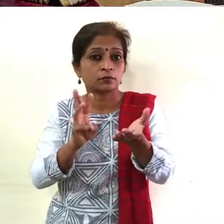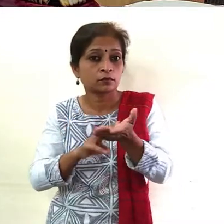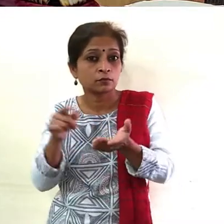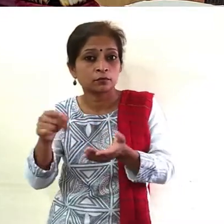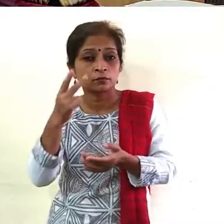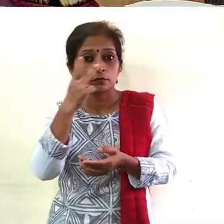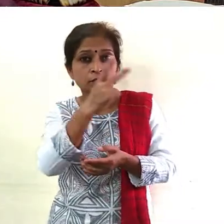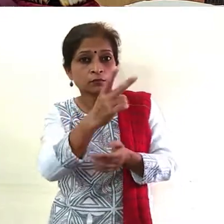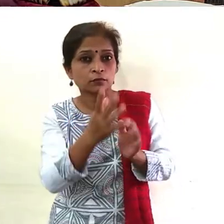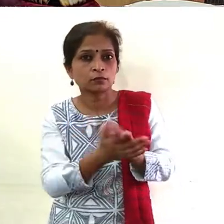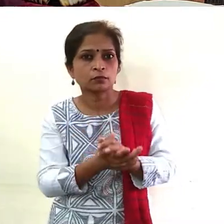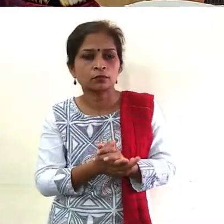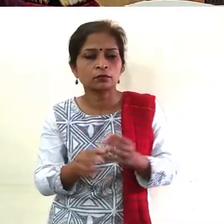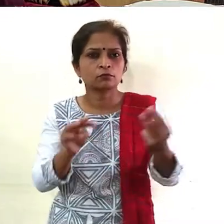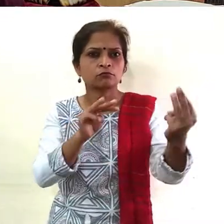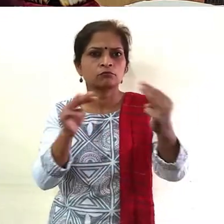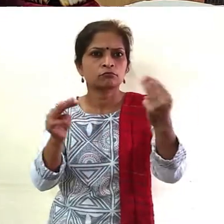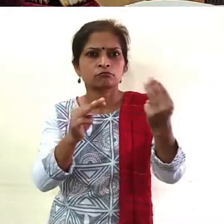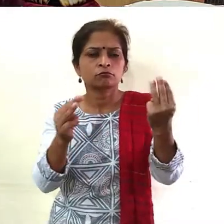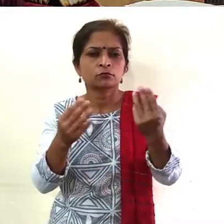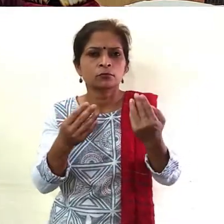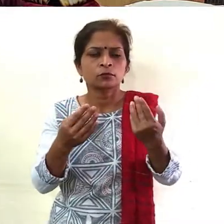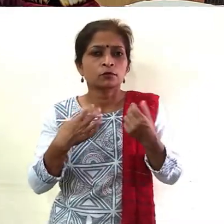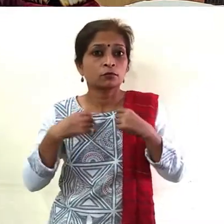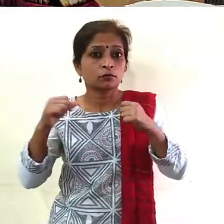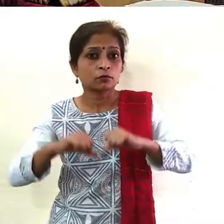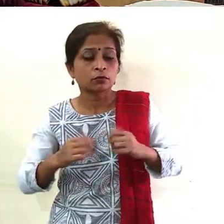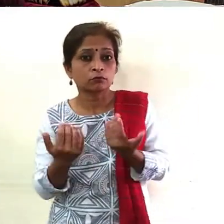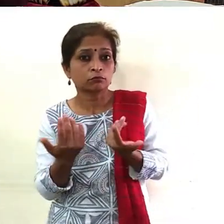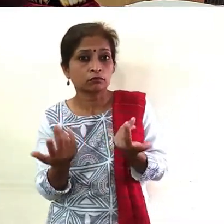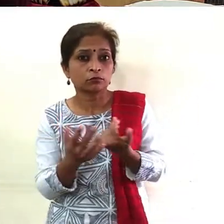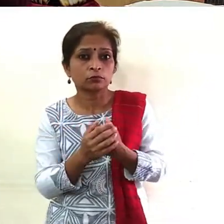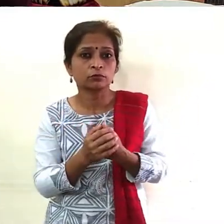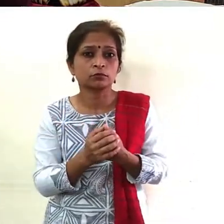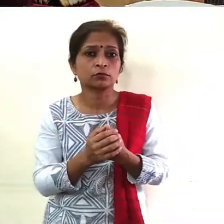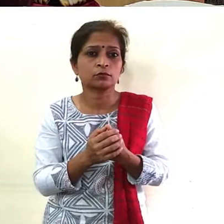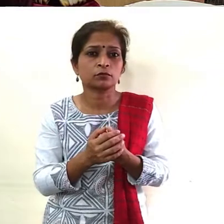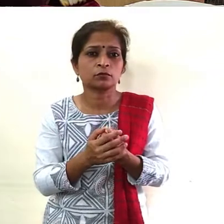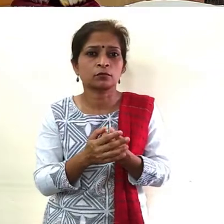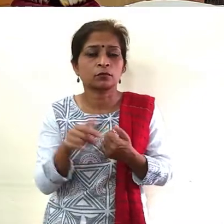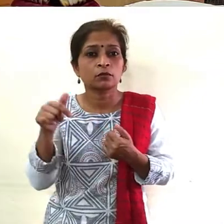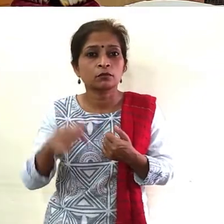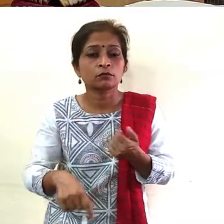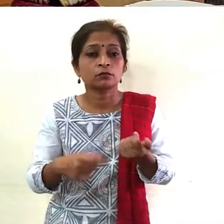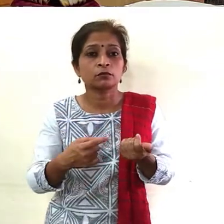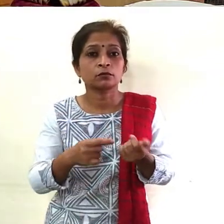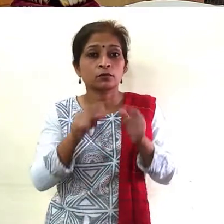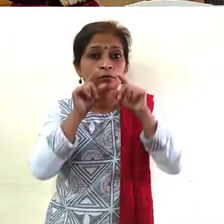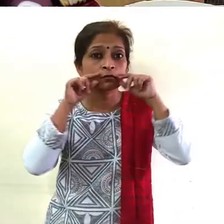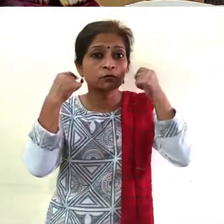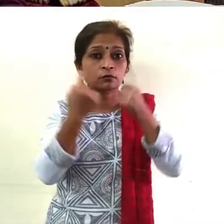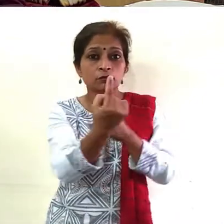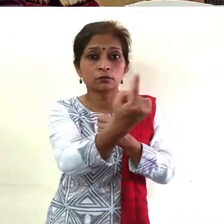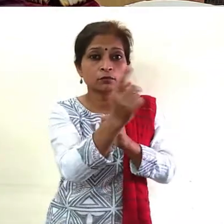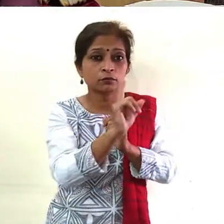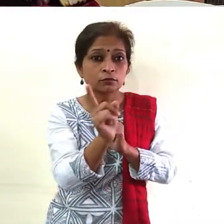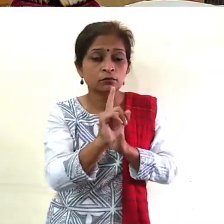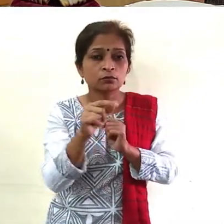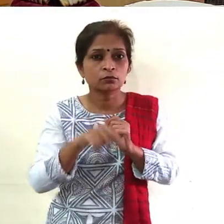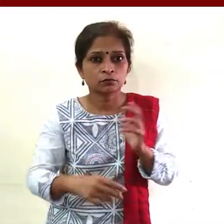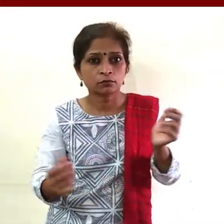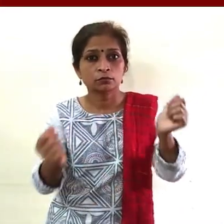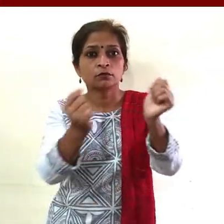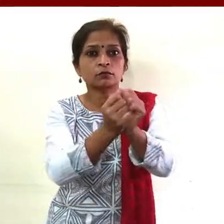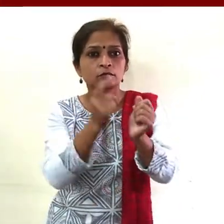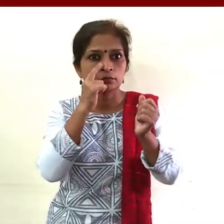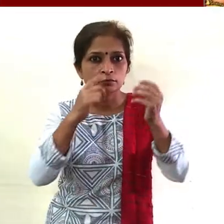भगवान राम ने ये देखा कि ना, ये युद्ध हाथ से निकलता हुआ जा रहा है, और आज सिर्फ रावण नहीं लड़ रहा है, उसके